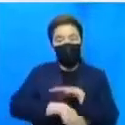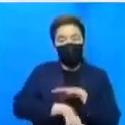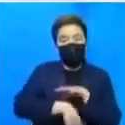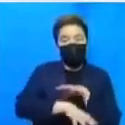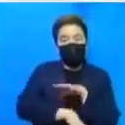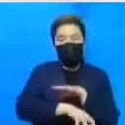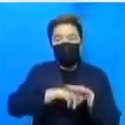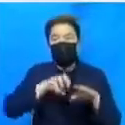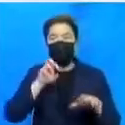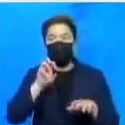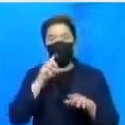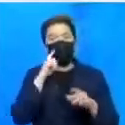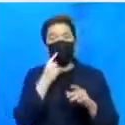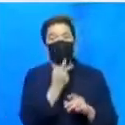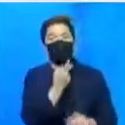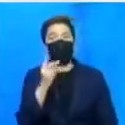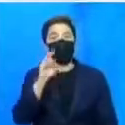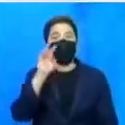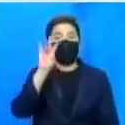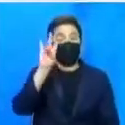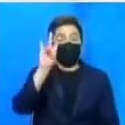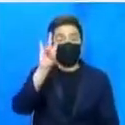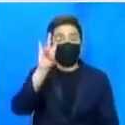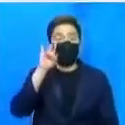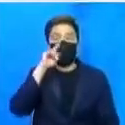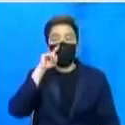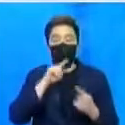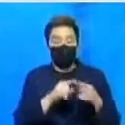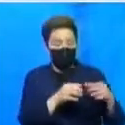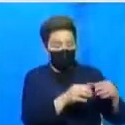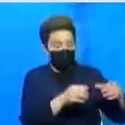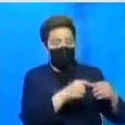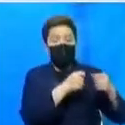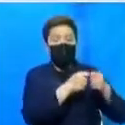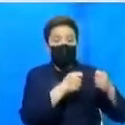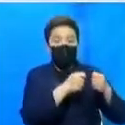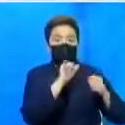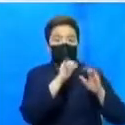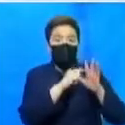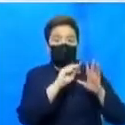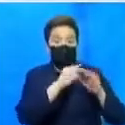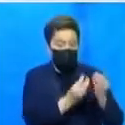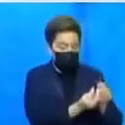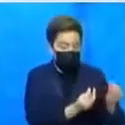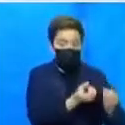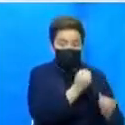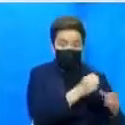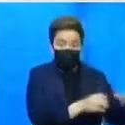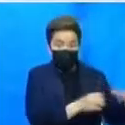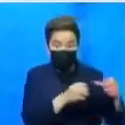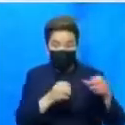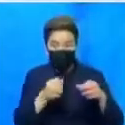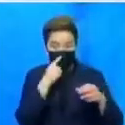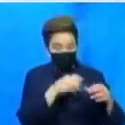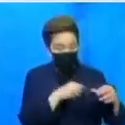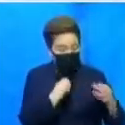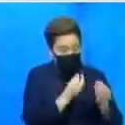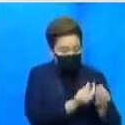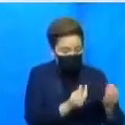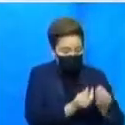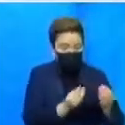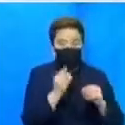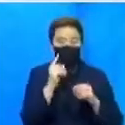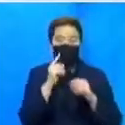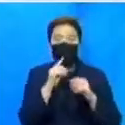อลพลาสติกขึ้นมาจำนวน7ลูกเพื่อสุ่มเลือกกล่องลูกบอลยางจากจำนวน10กล่องโดยในกล่องจะบรรจุลูกบอลพลา